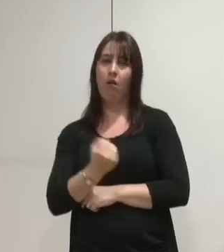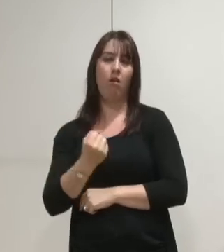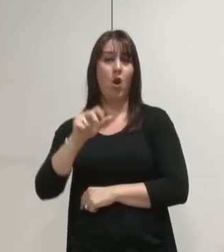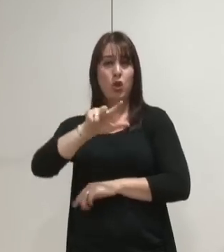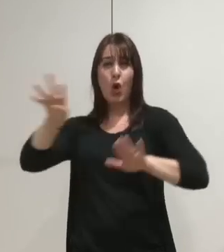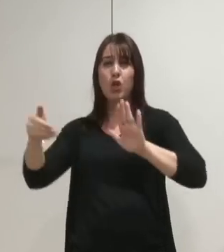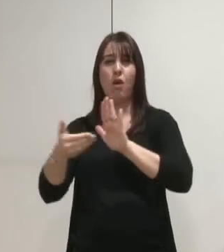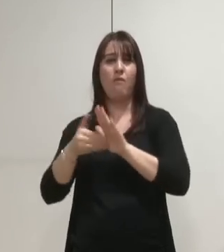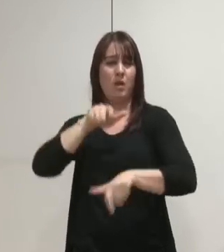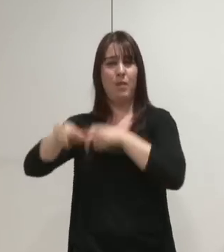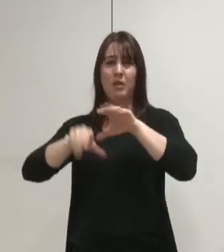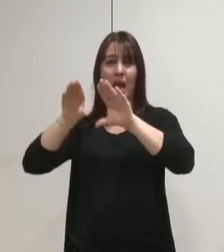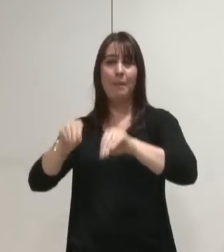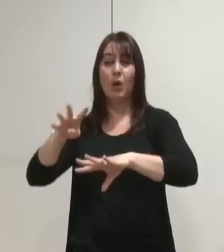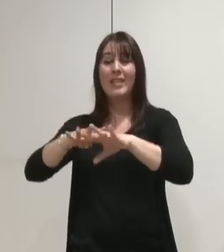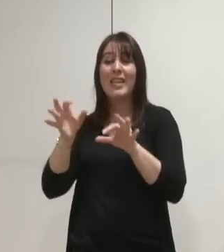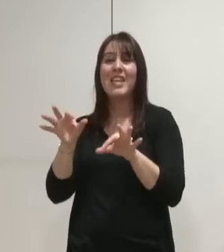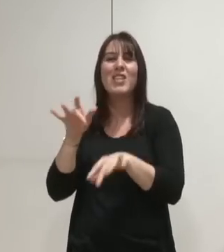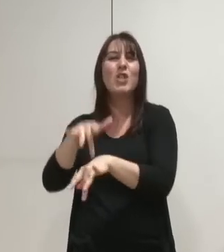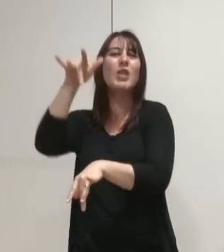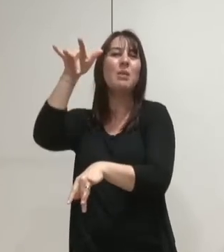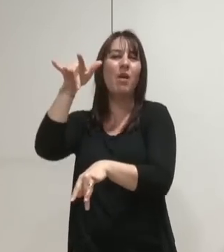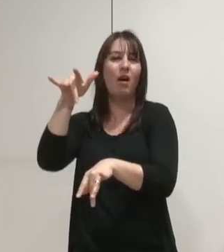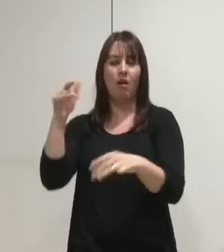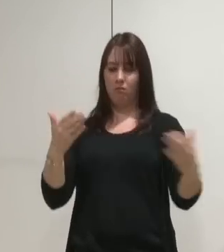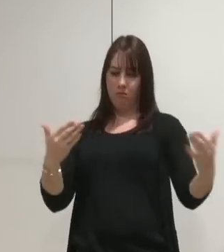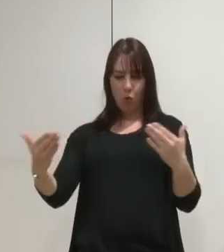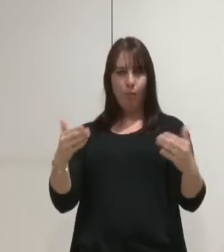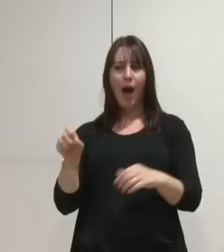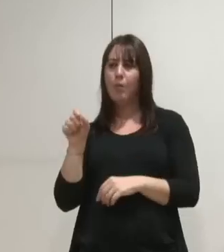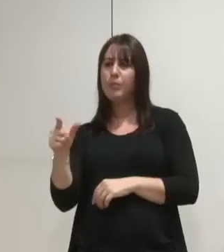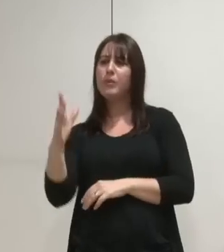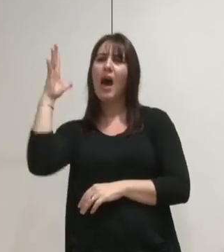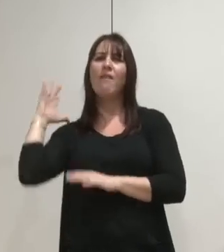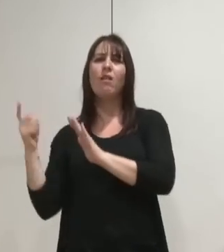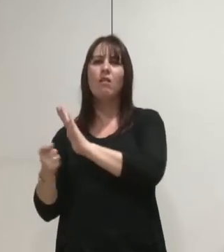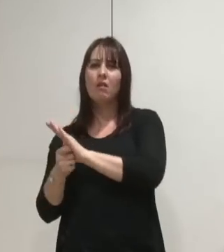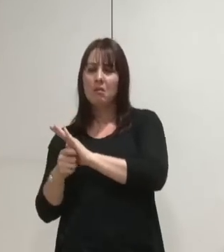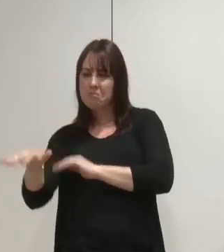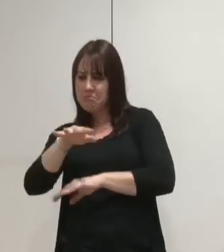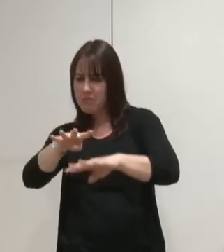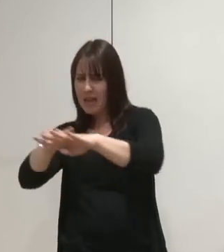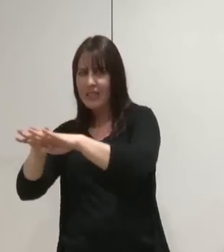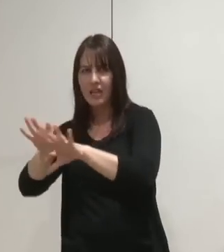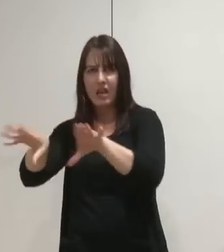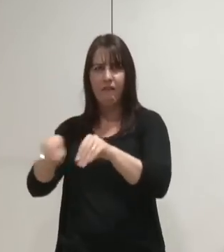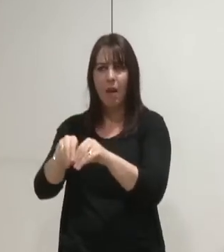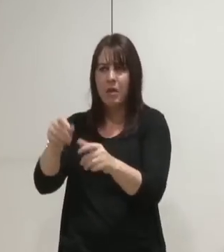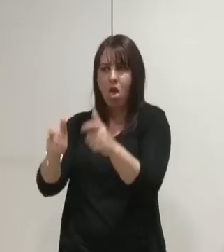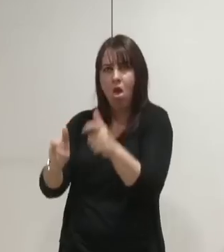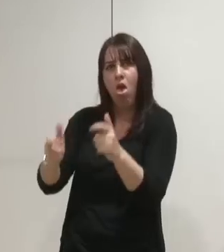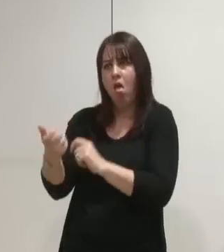habitants de quartiers dis sensible du temps des CX ces quartiers où se concentrent des familles en difficulté